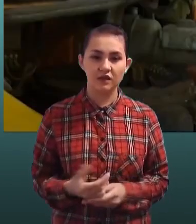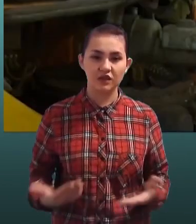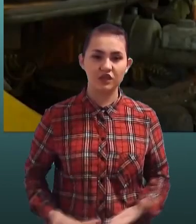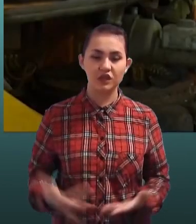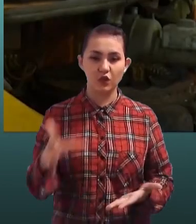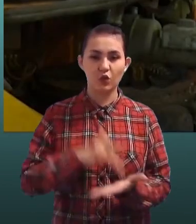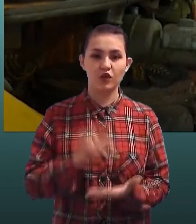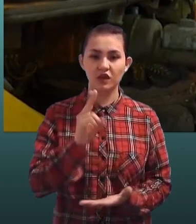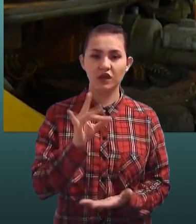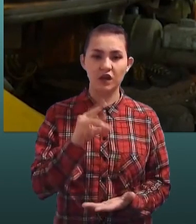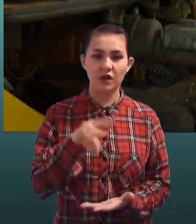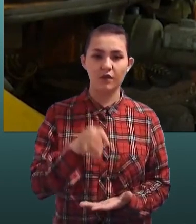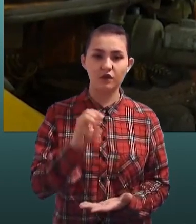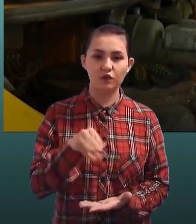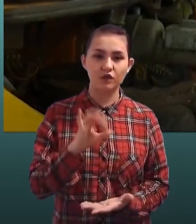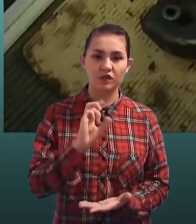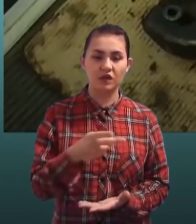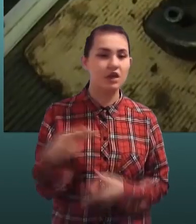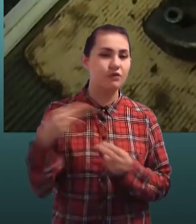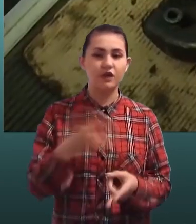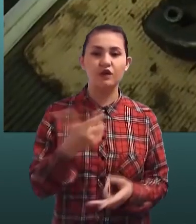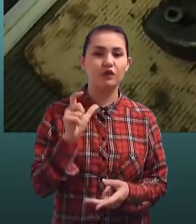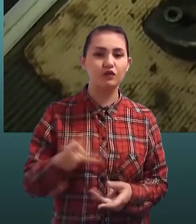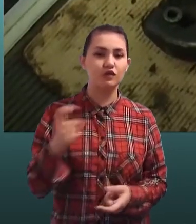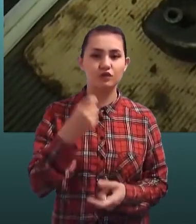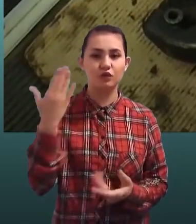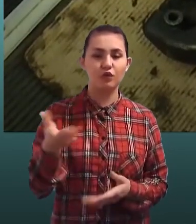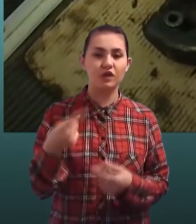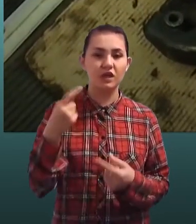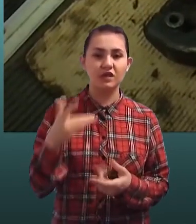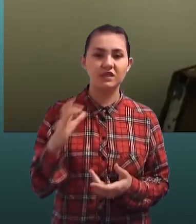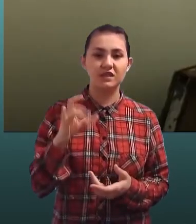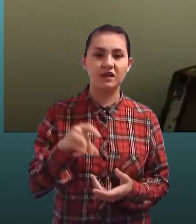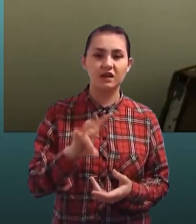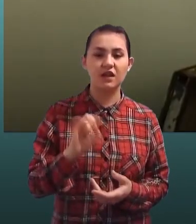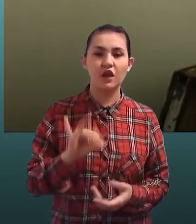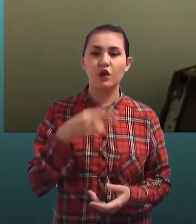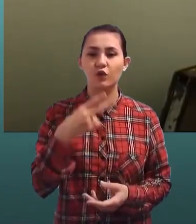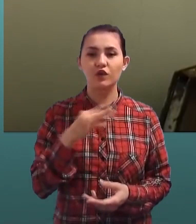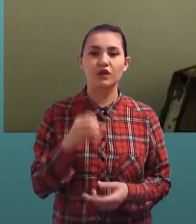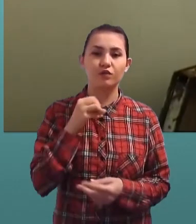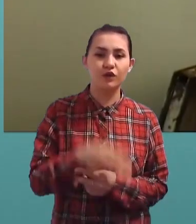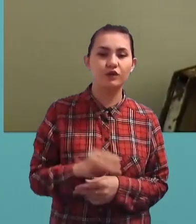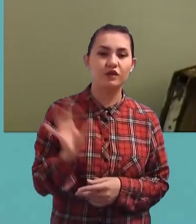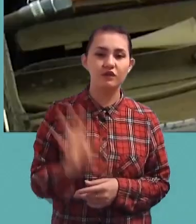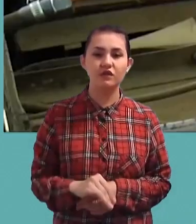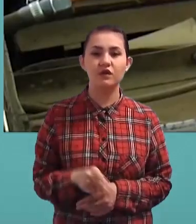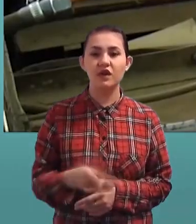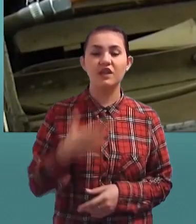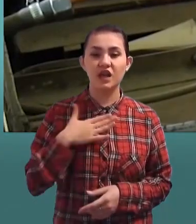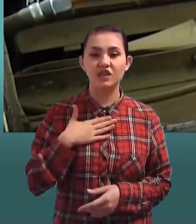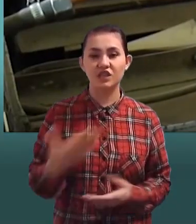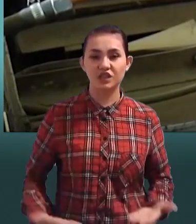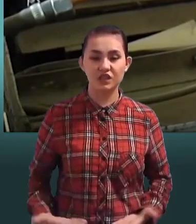Краматорска. Это не приехали какие-то люди с какой-то другой страны и курят, и плюют, и все такое. Это наши жители,